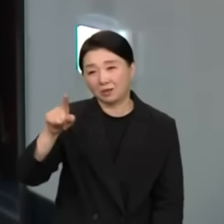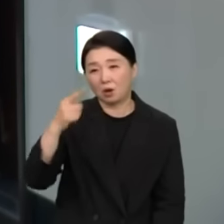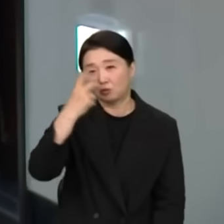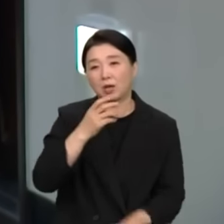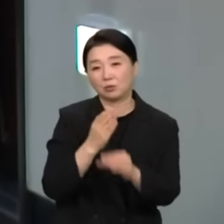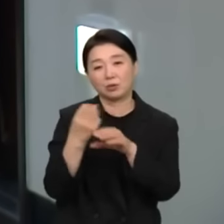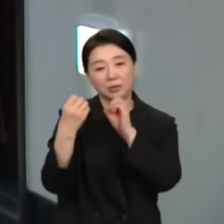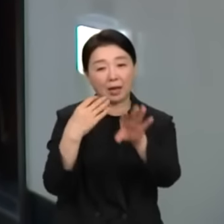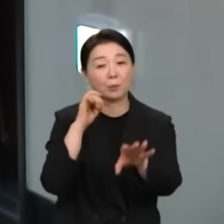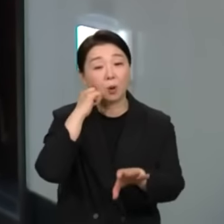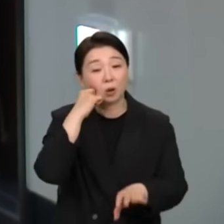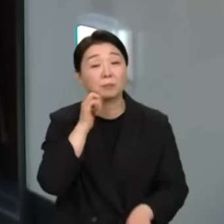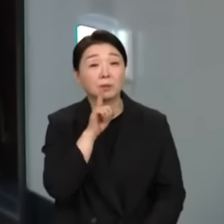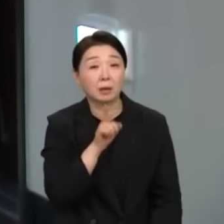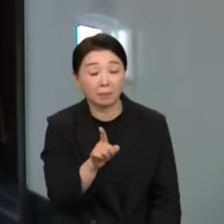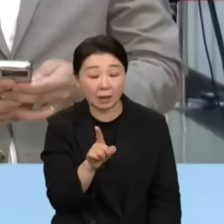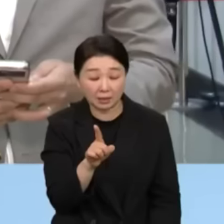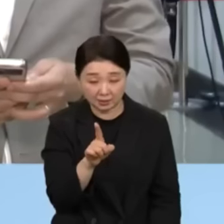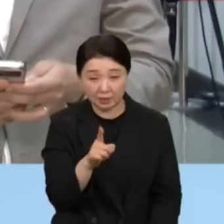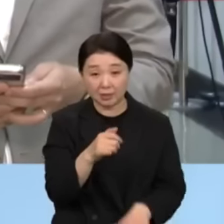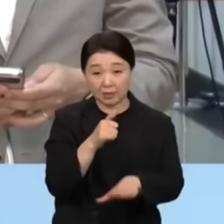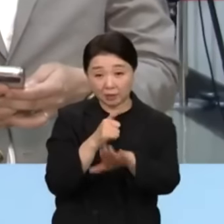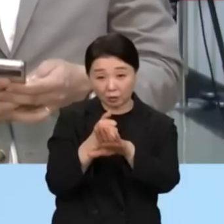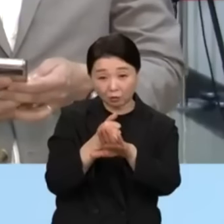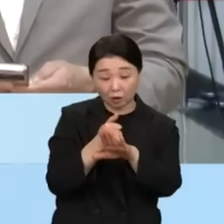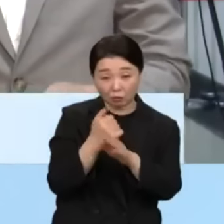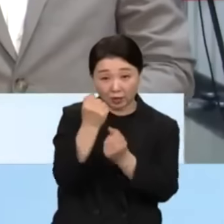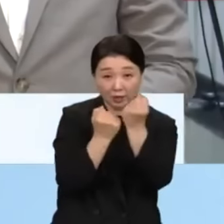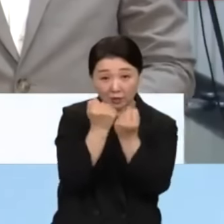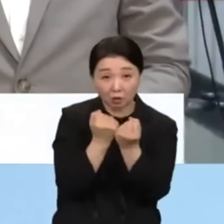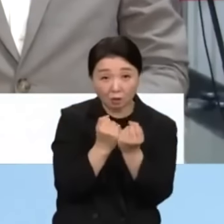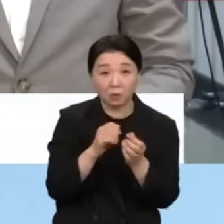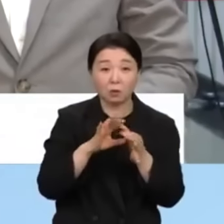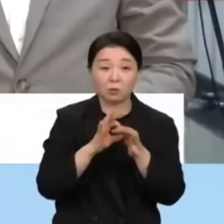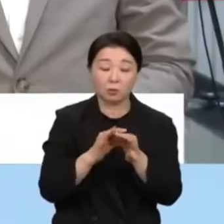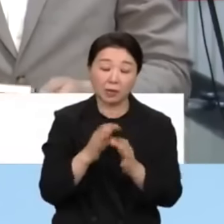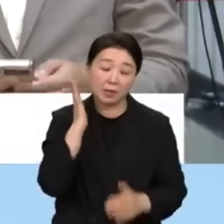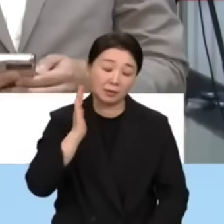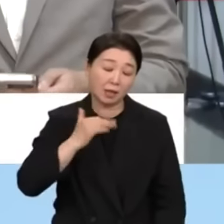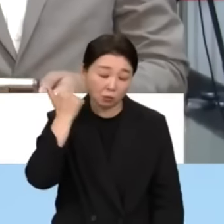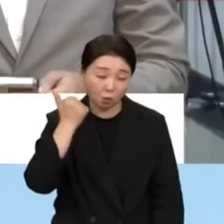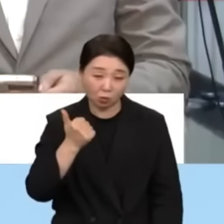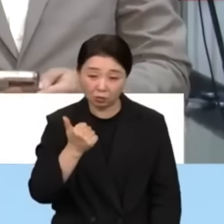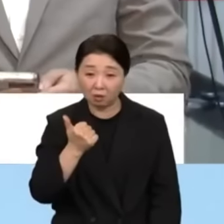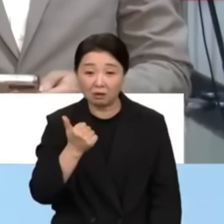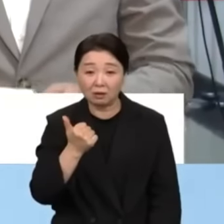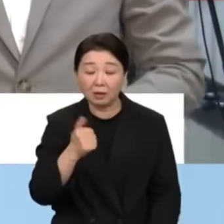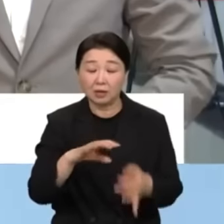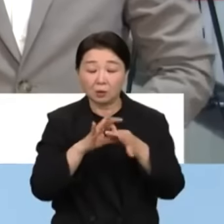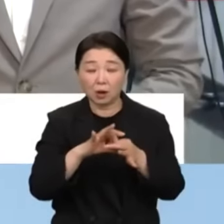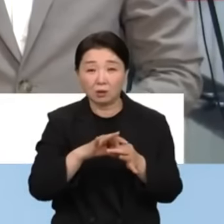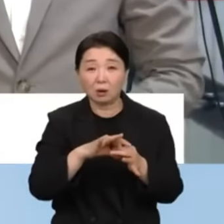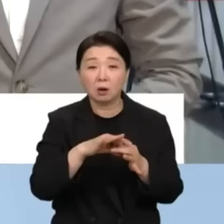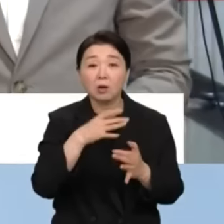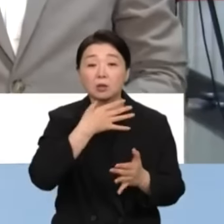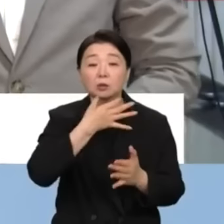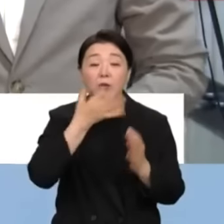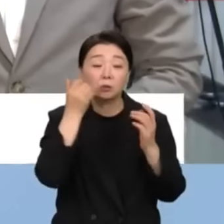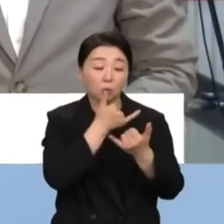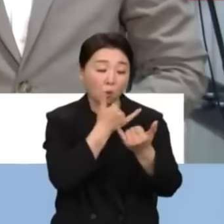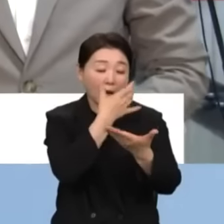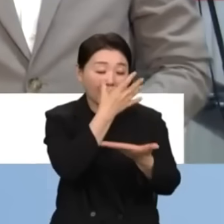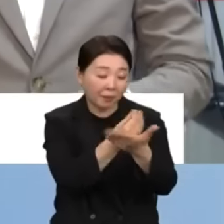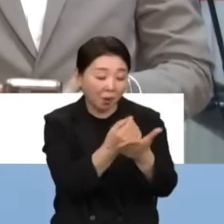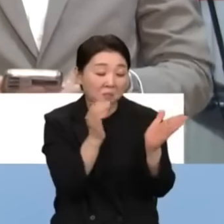했습니다. 앞서 저희 JTBC 보도를 통해 김 사령관의 휴대전화에서 VIP 경로설이 언급된 녹취록이 확인된 데 대해서도